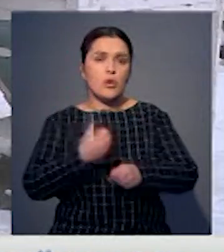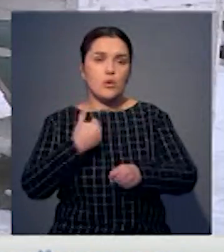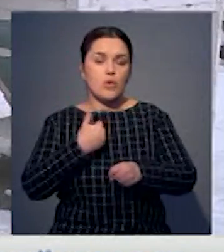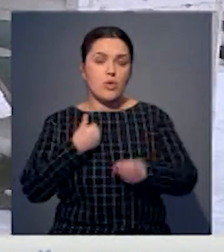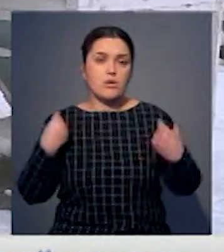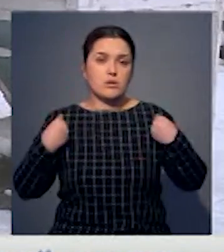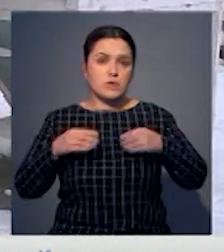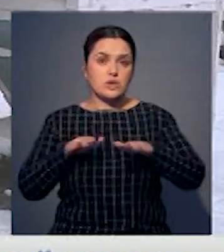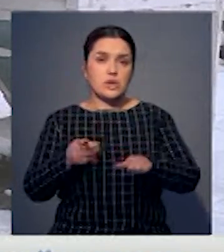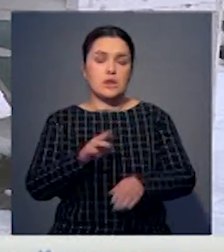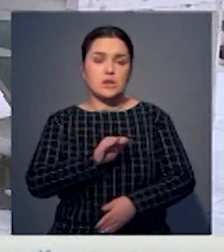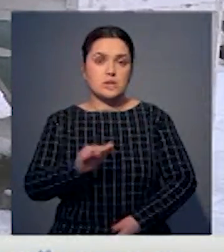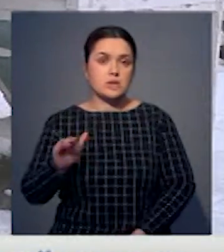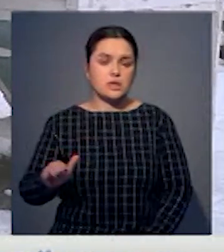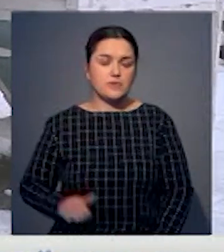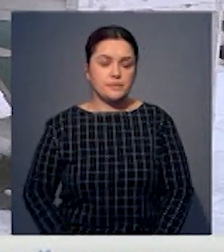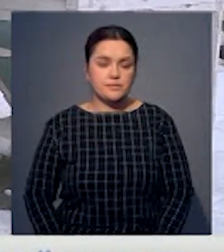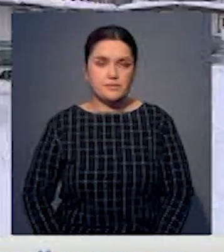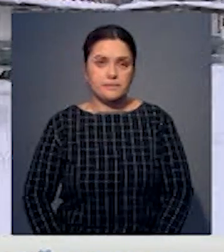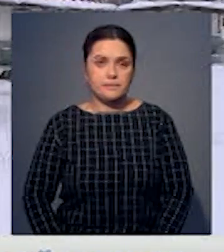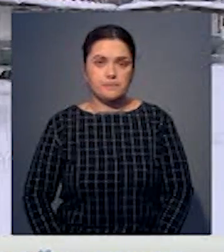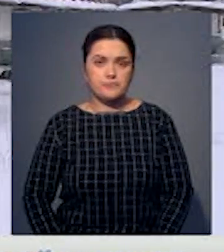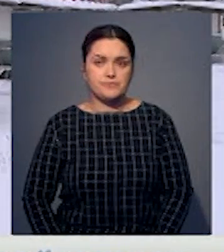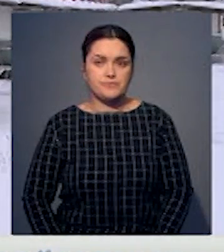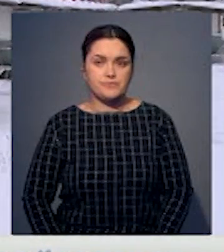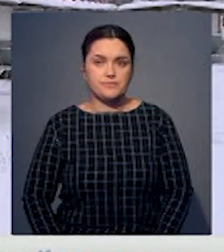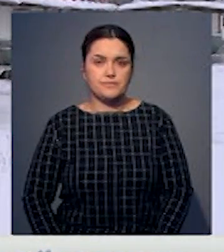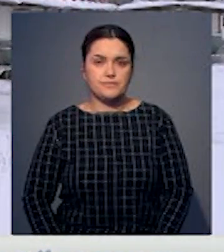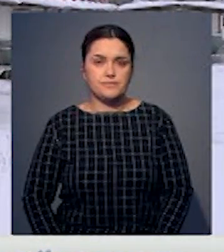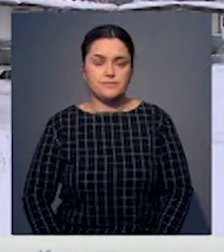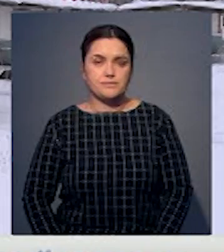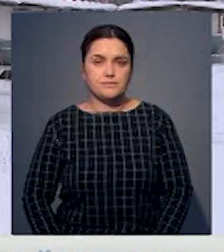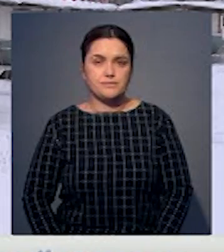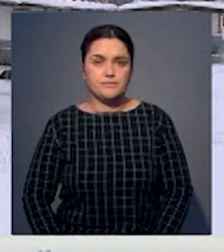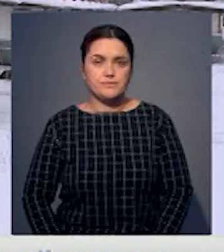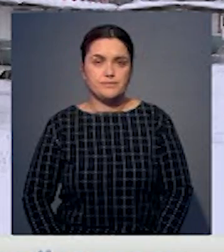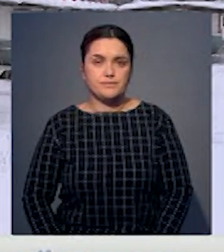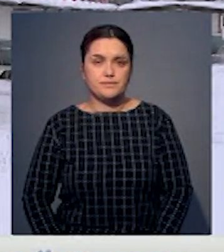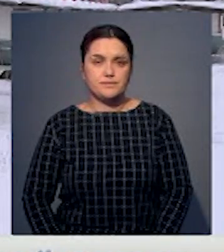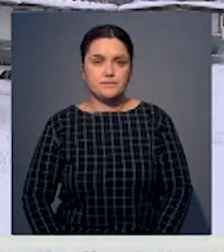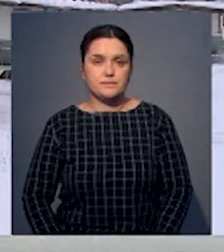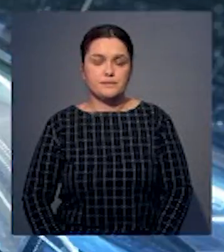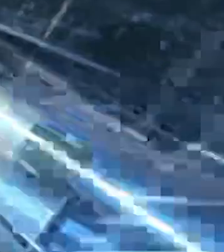в том числе и для детей. Марина Золотарева, Василий Савкин, Карагандинская область, Хабар 24.